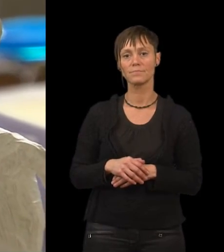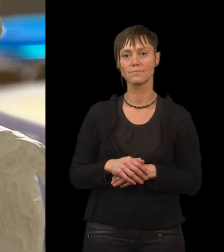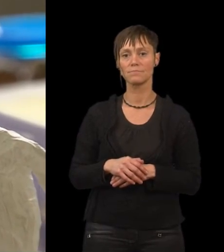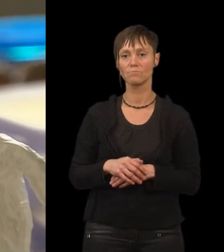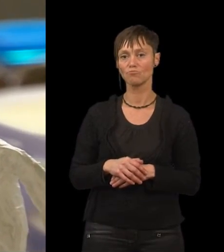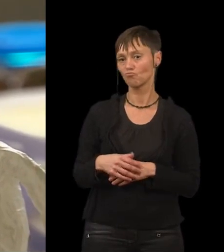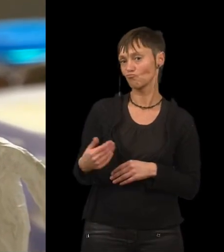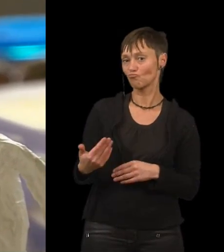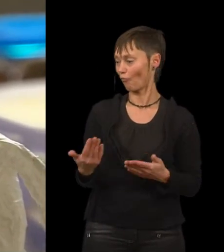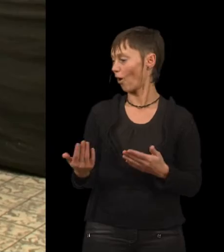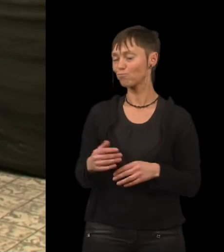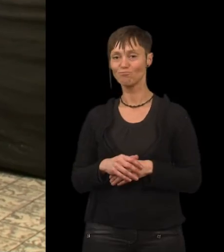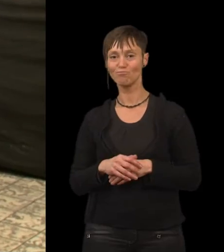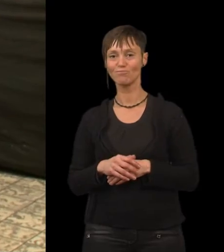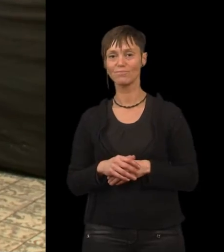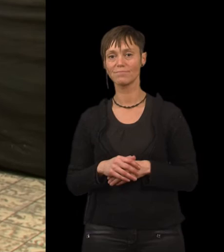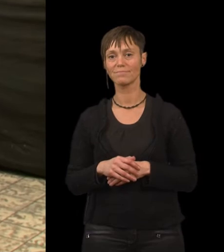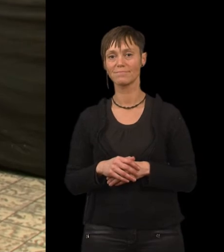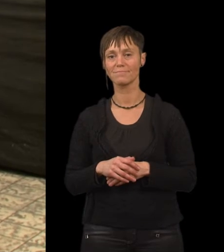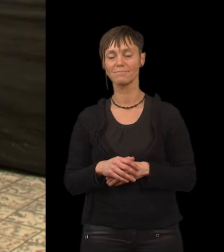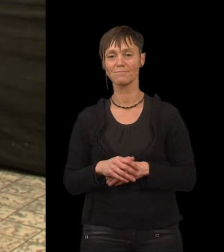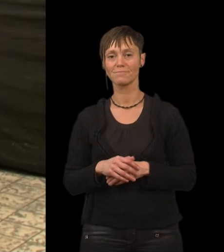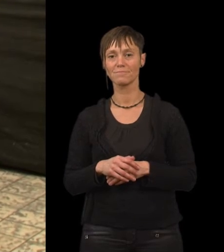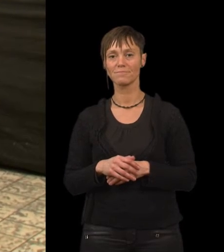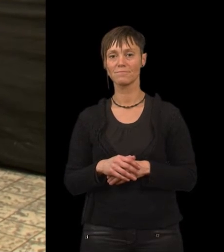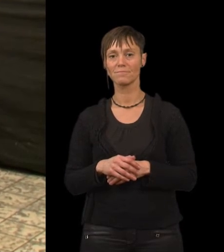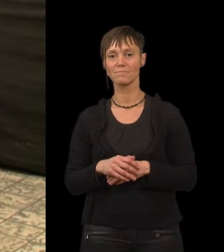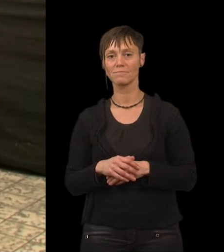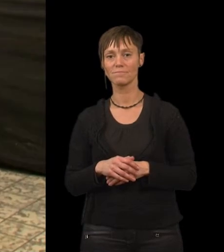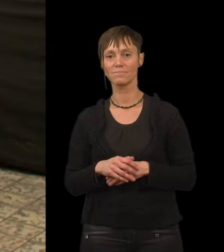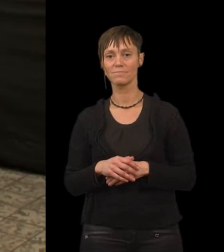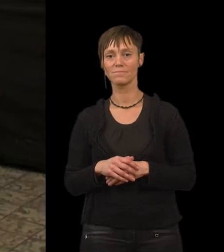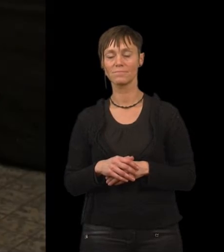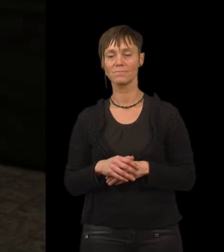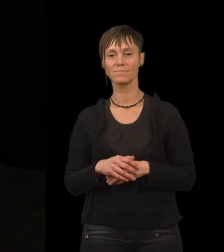va? De toute façon, celle-ci, elle va passer au carouage.